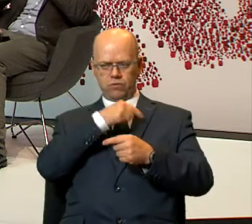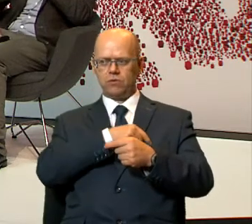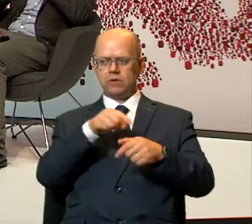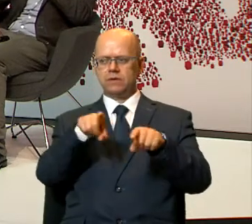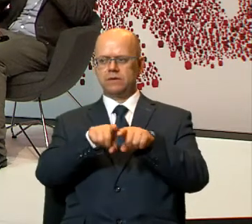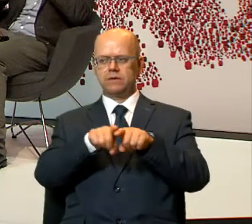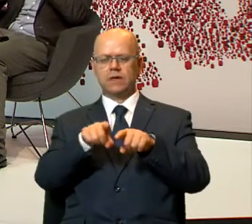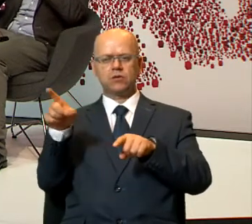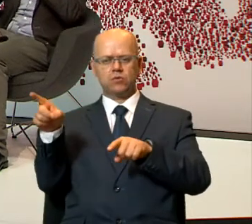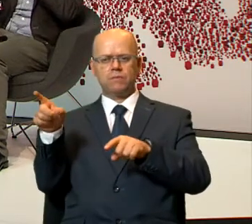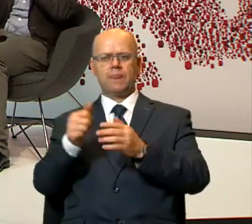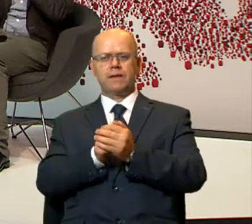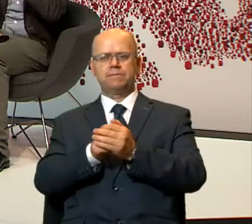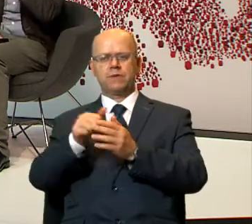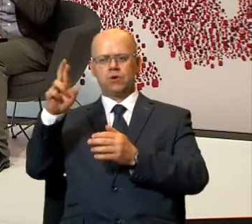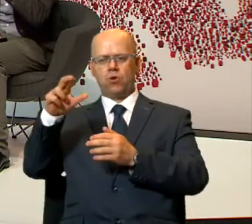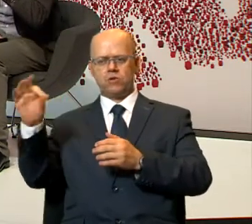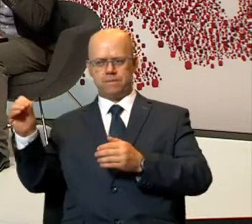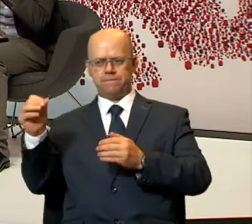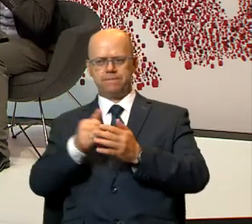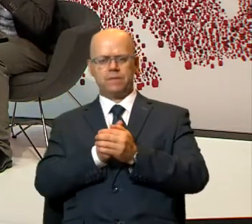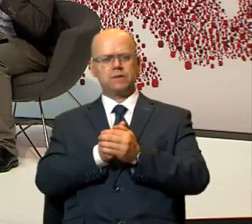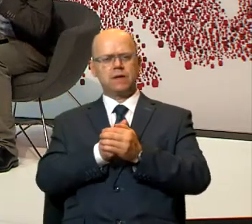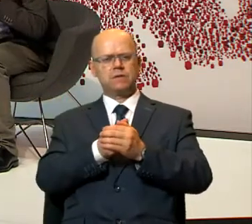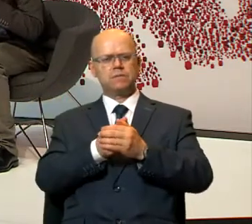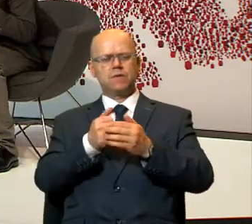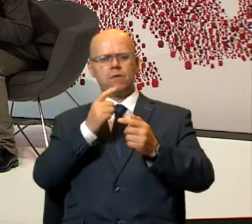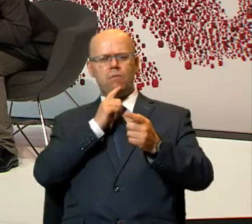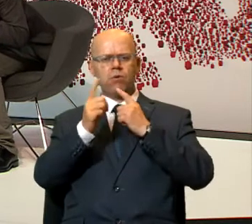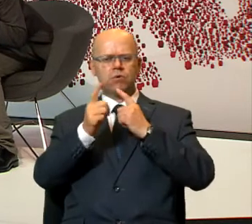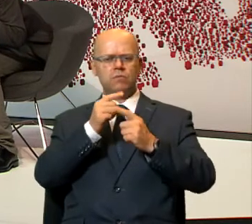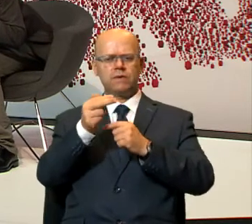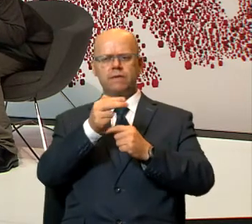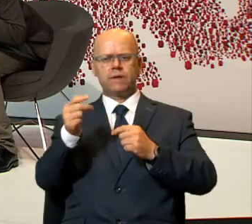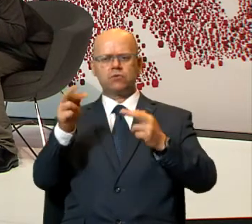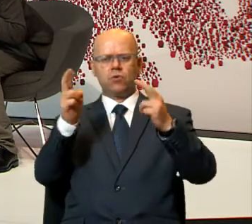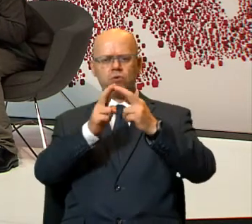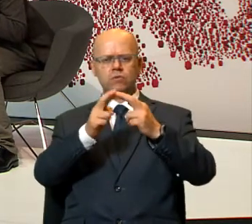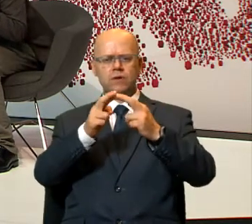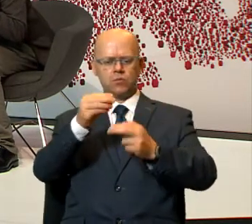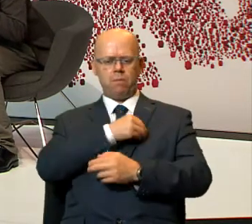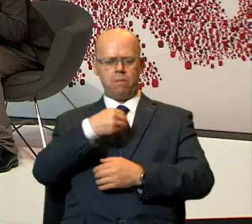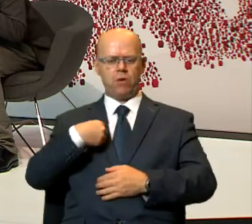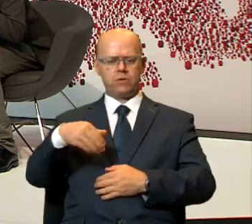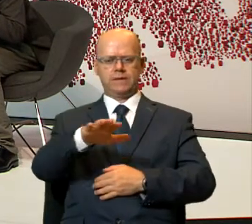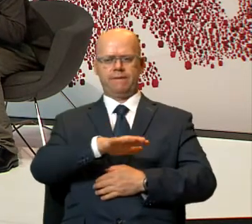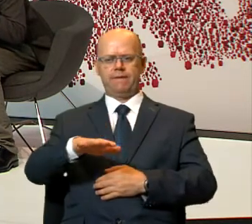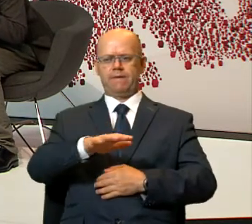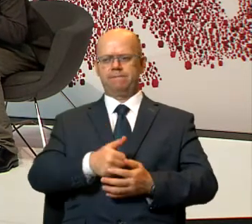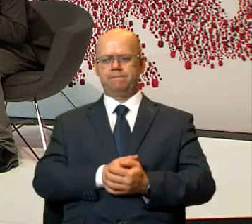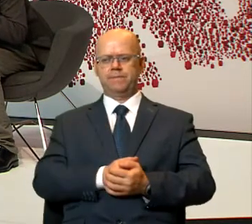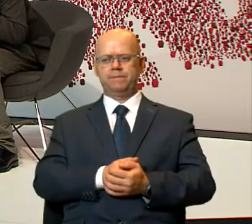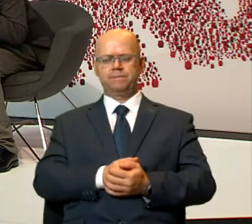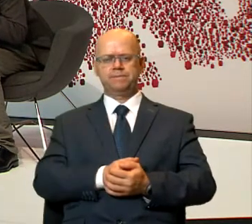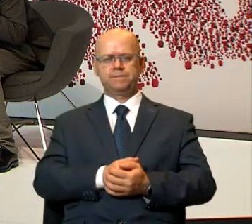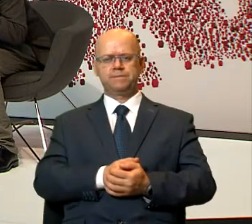chciałbym sprowadzić trochę problem rezonansu także do polskiej perspektywy. Przede wszystkim dlatego,